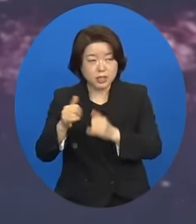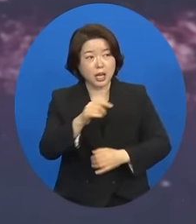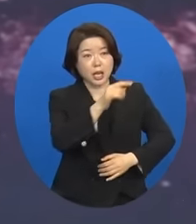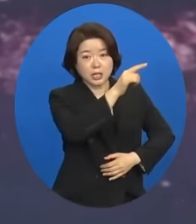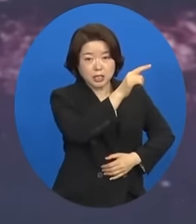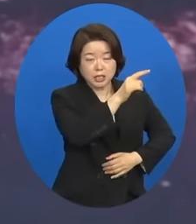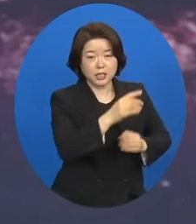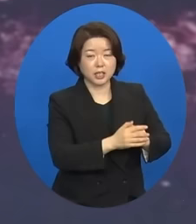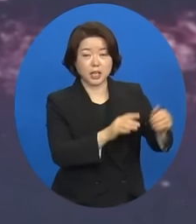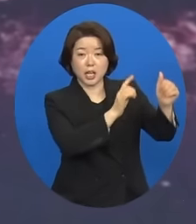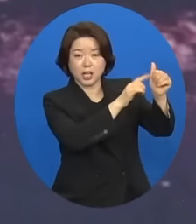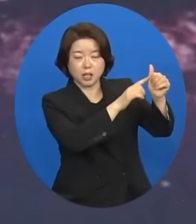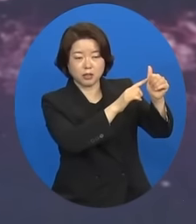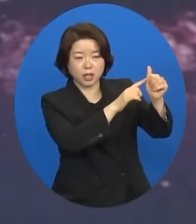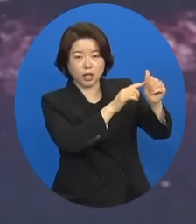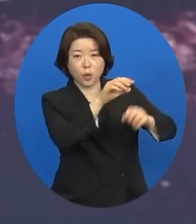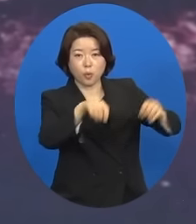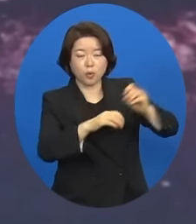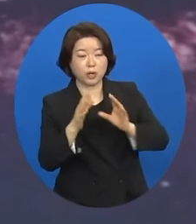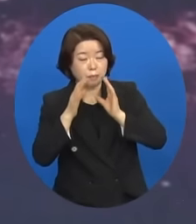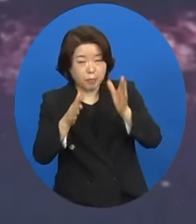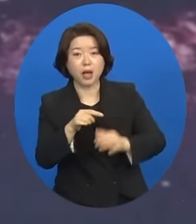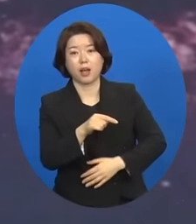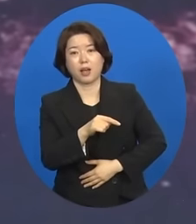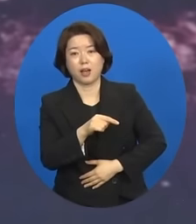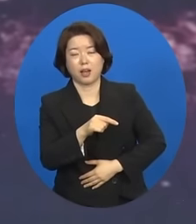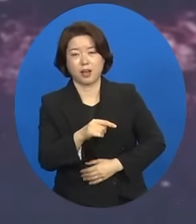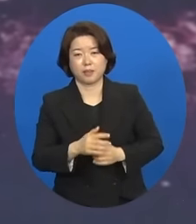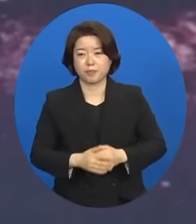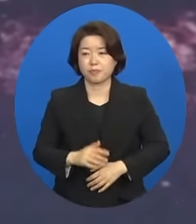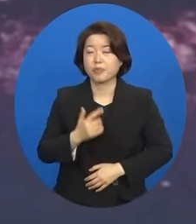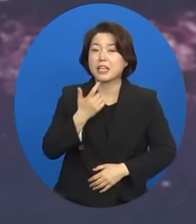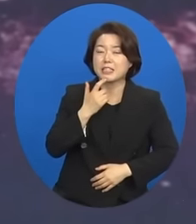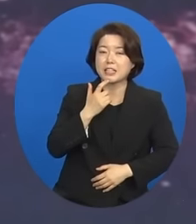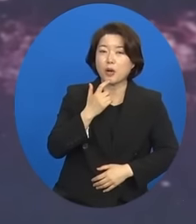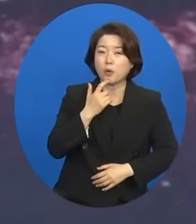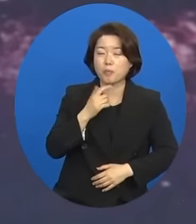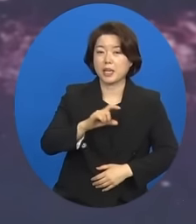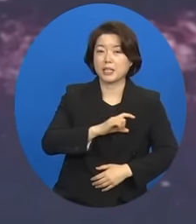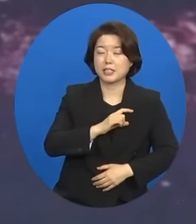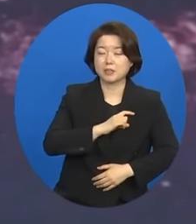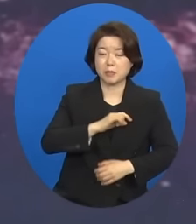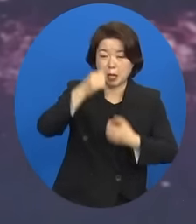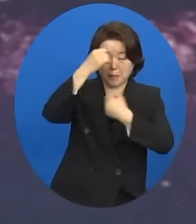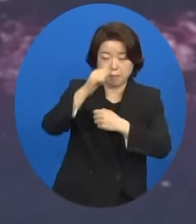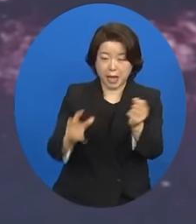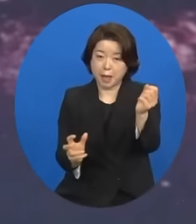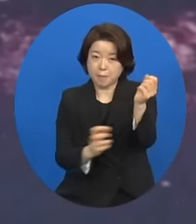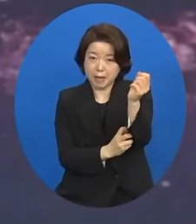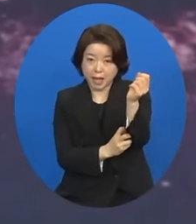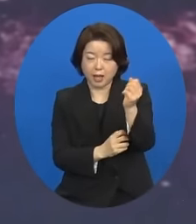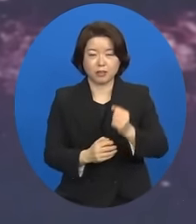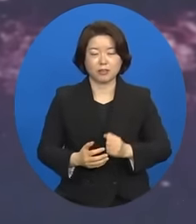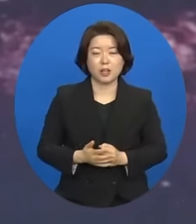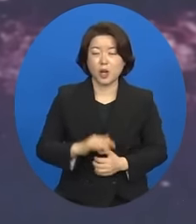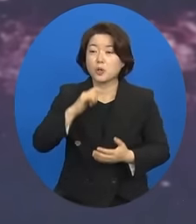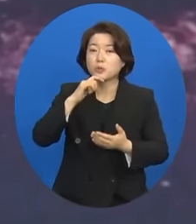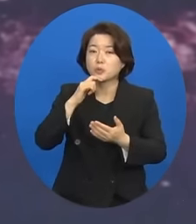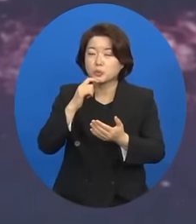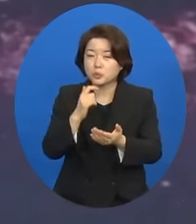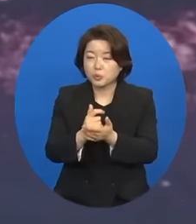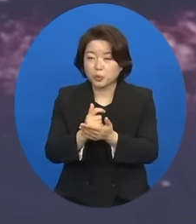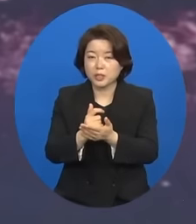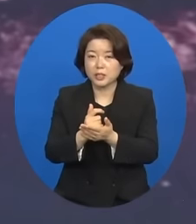지금 속임을 당하는 거예요 야곱의 이름이 발꿈치를 다라는 의미지만 속 속여 넘기라는 그